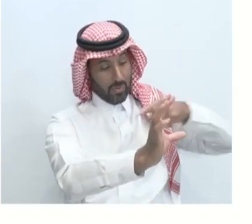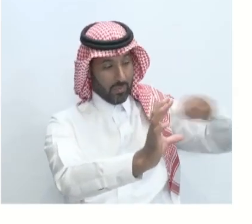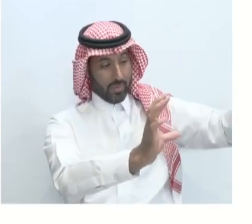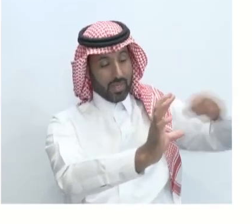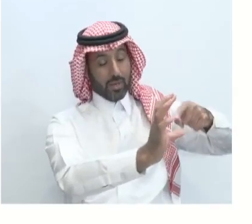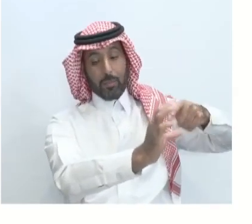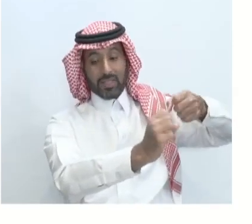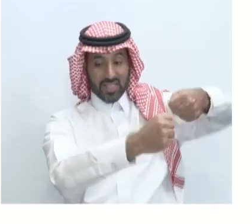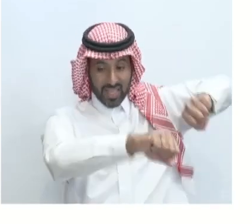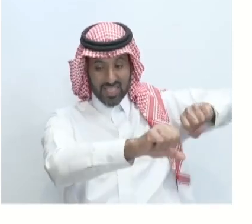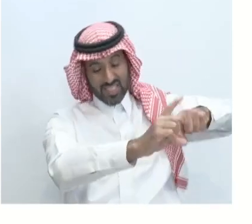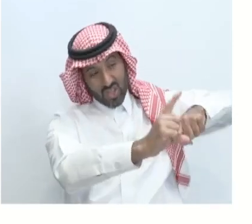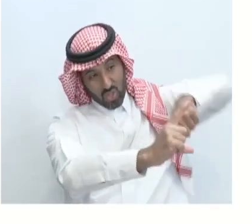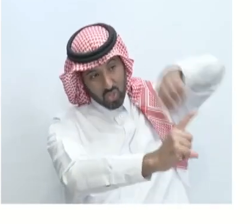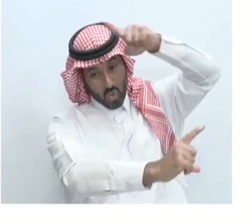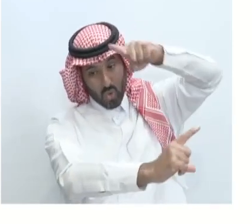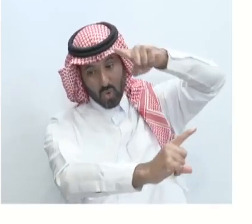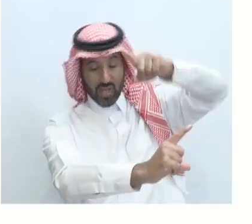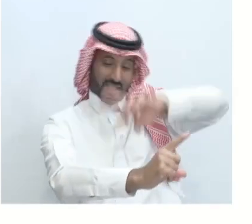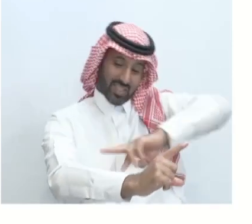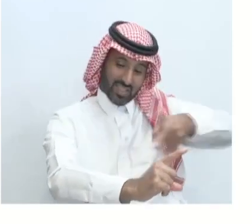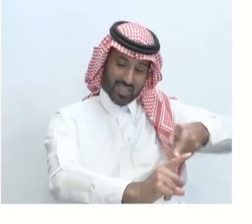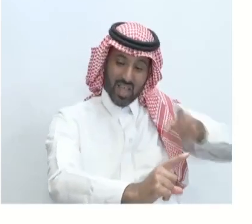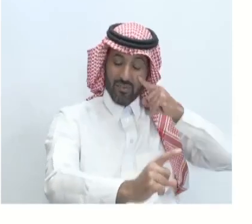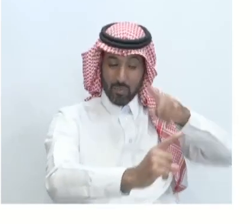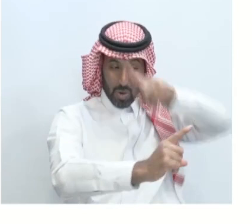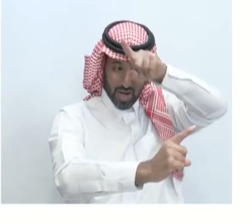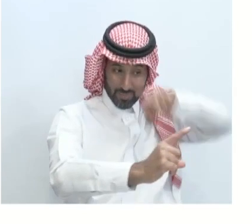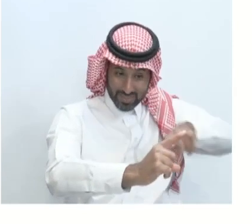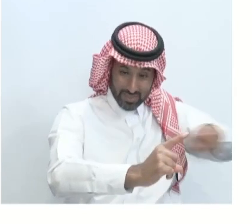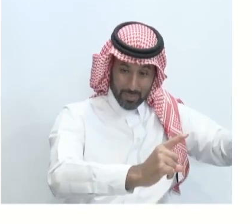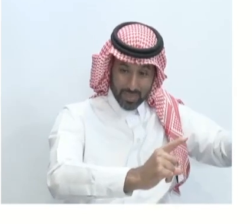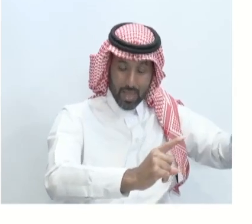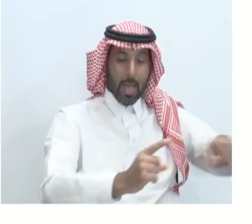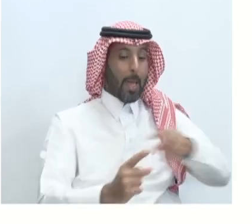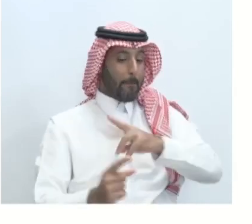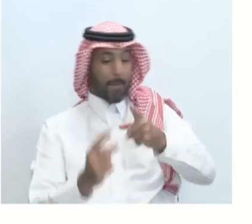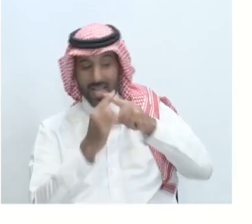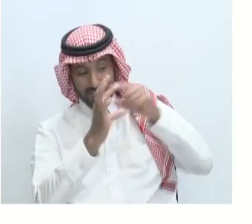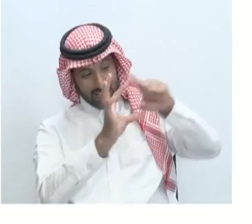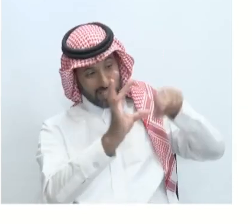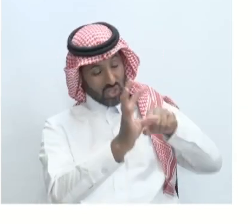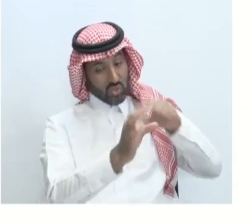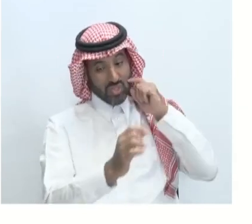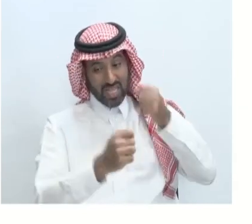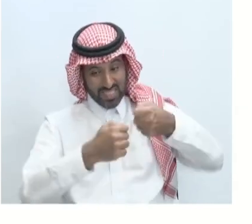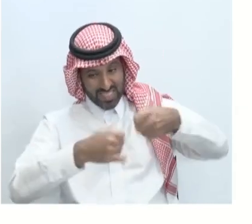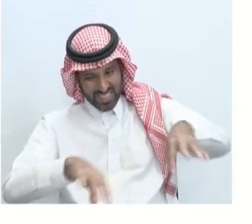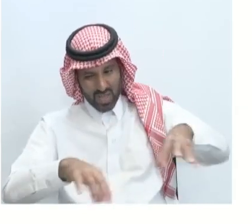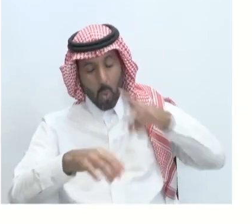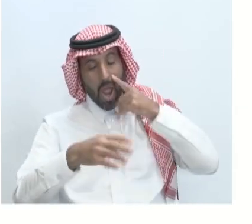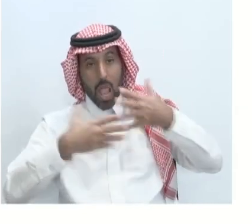خلالها ونظرا لاختلاف معامل انكسار بين ماده العدسه اي الزجاج